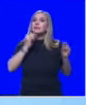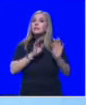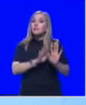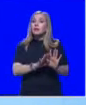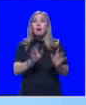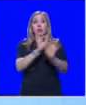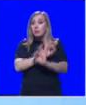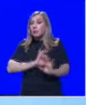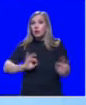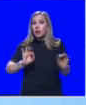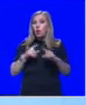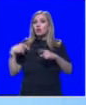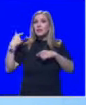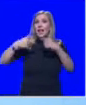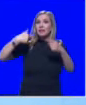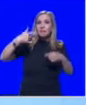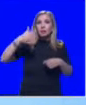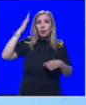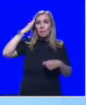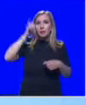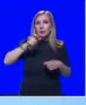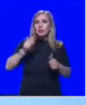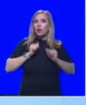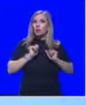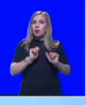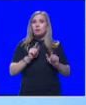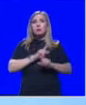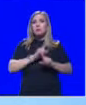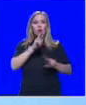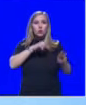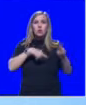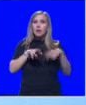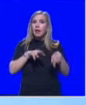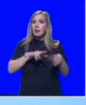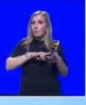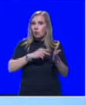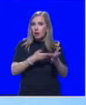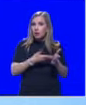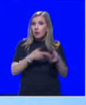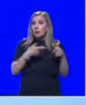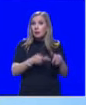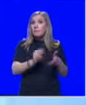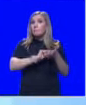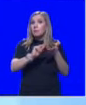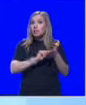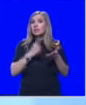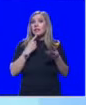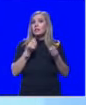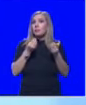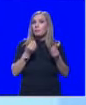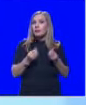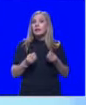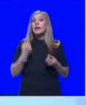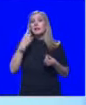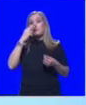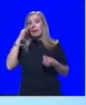и никой от следващите министри на отбраната не си направи труда да го разгледа. Там е предвидено за тези пари, 1 милиард 220, а не